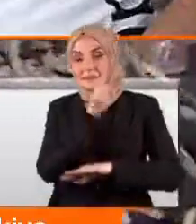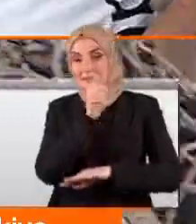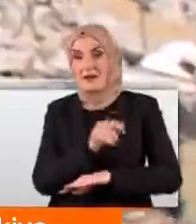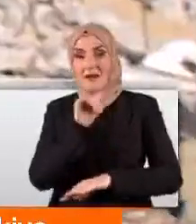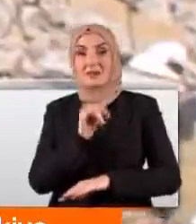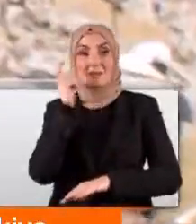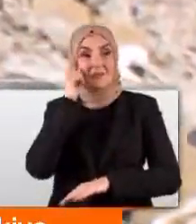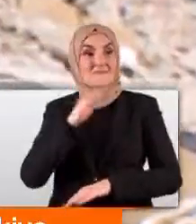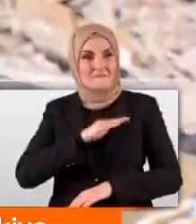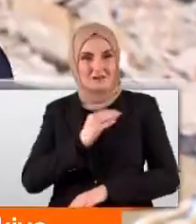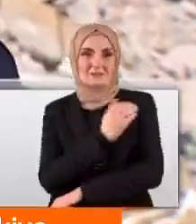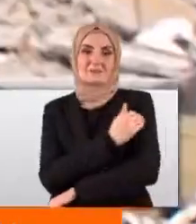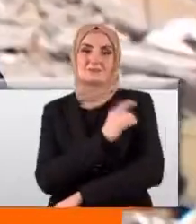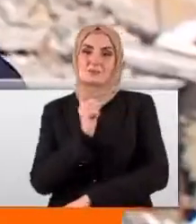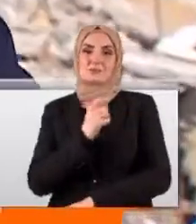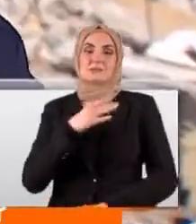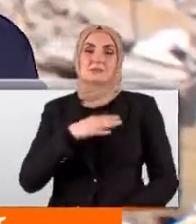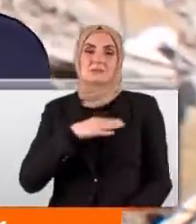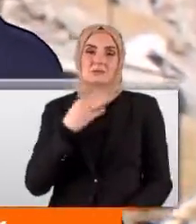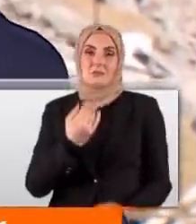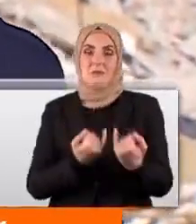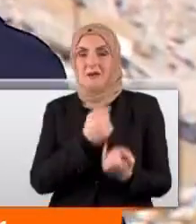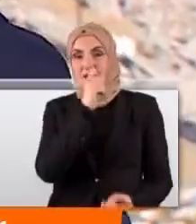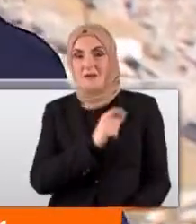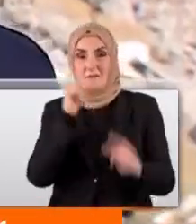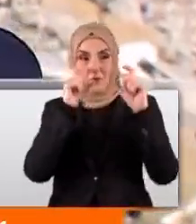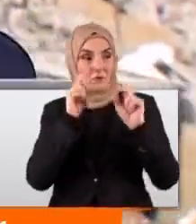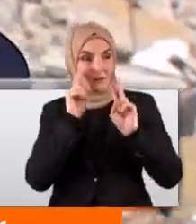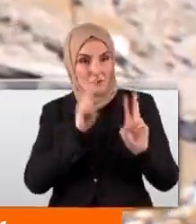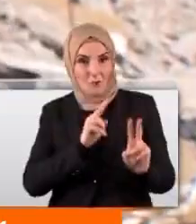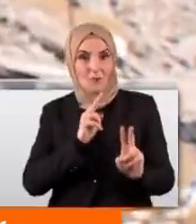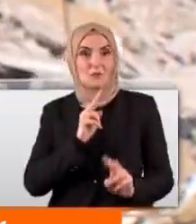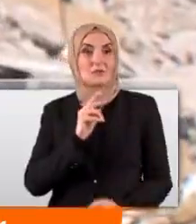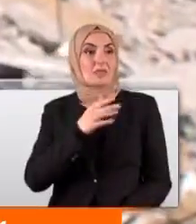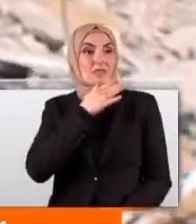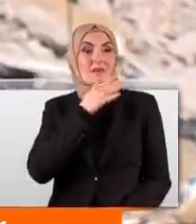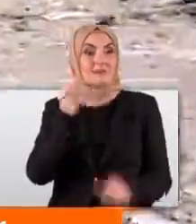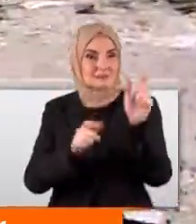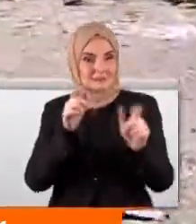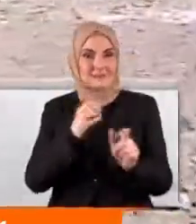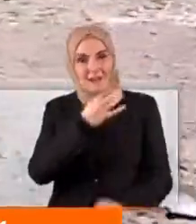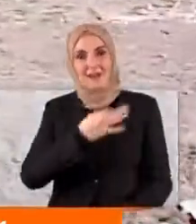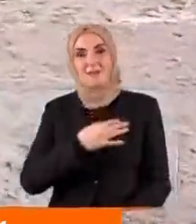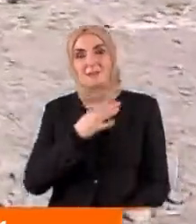ulaşması. Kardeşimin resmini gören, duyan olursa, gören olursa da bize bildirirse de çok mutlu oluruz.